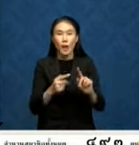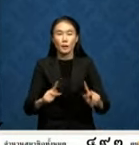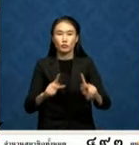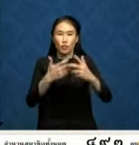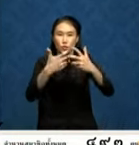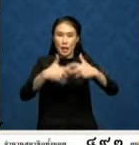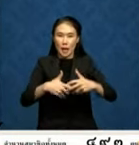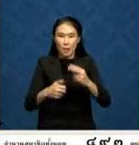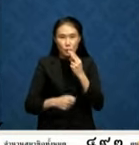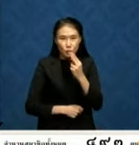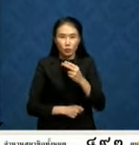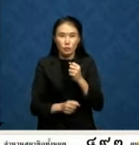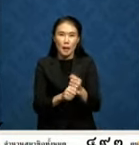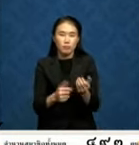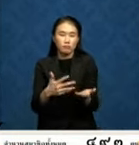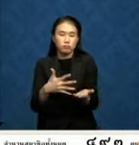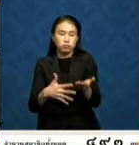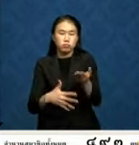ที่เพิ่มสูงขึ้น